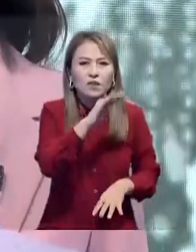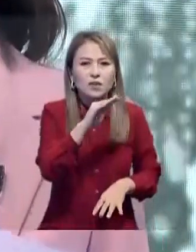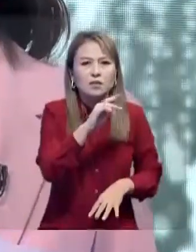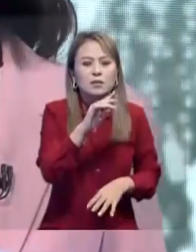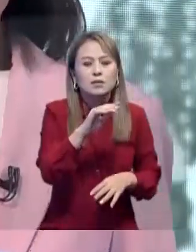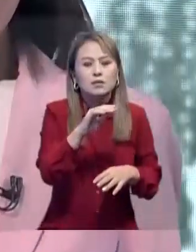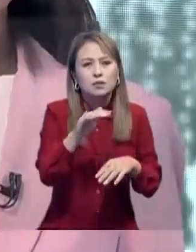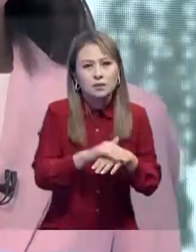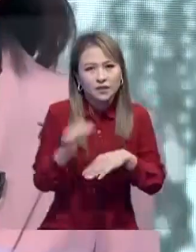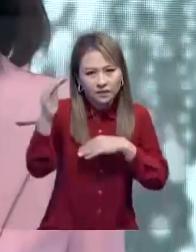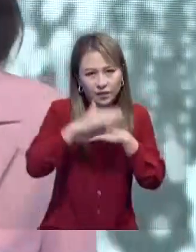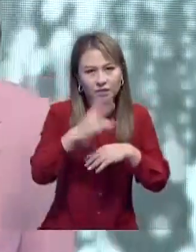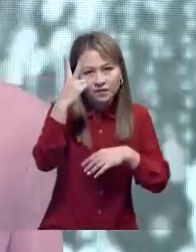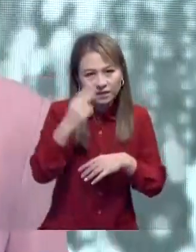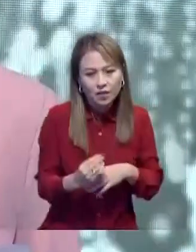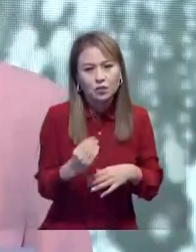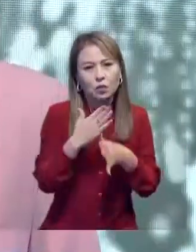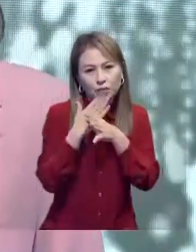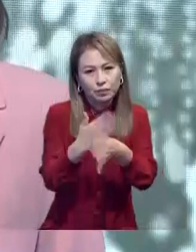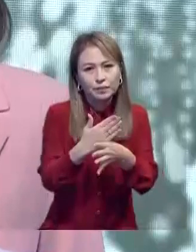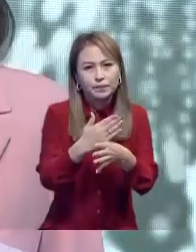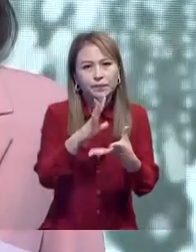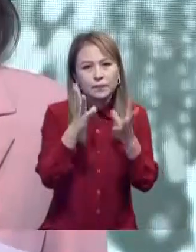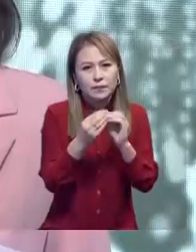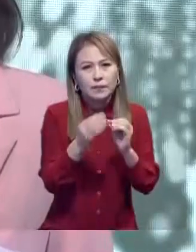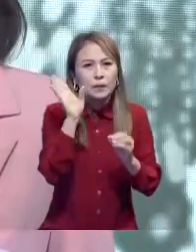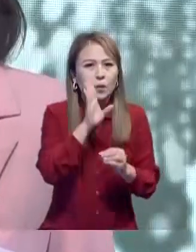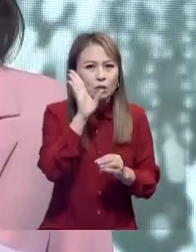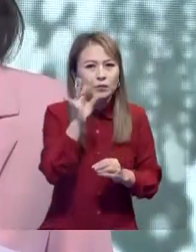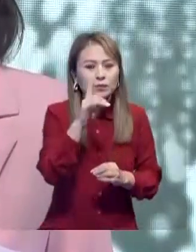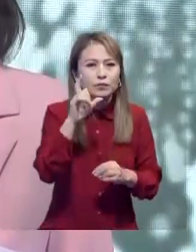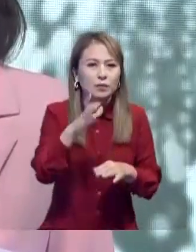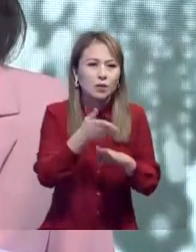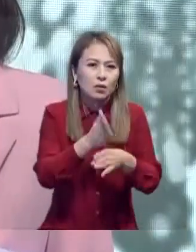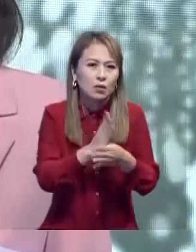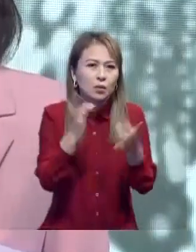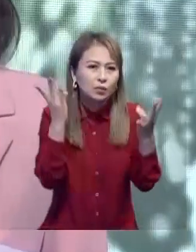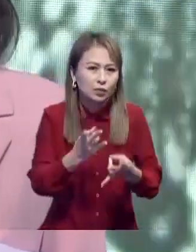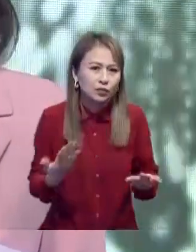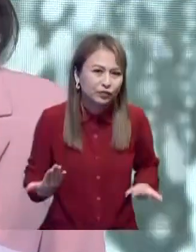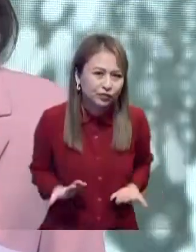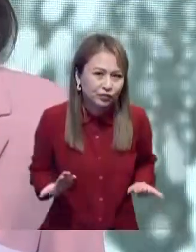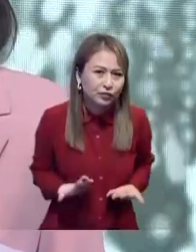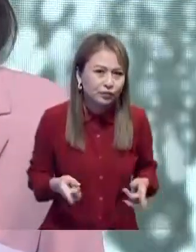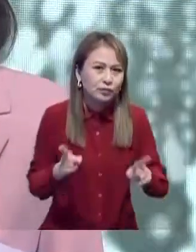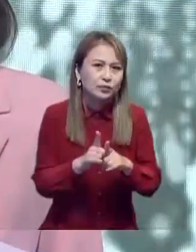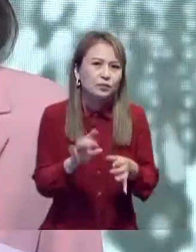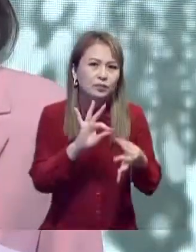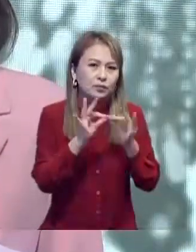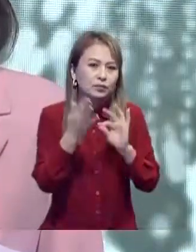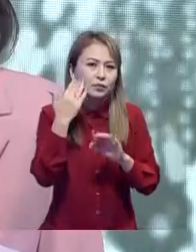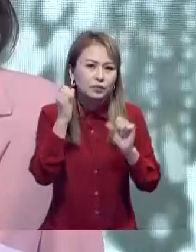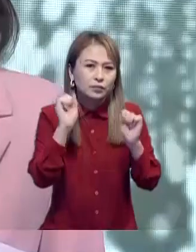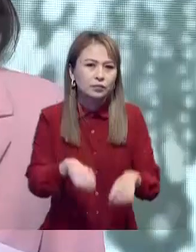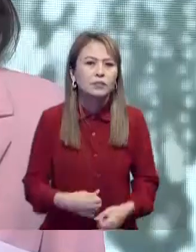Фариза Кешар, бар болғаны 2 күндік гуманитарлық үзіліс, бір жұтым су мен бір үзім нанға мұқтаж бейбіт тұрғындардың жағдайын сәл де болсын